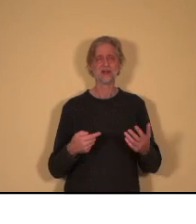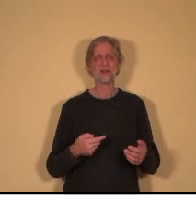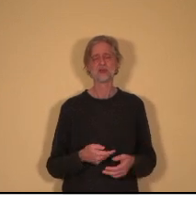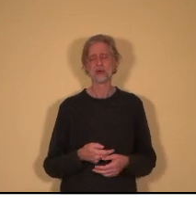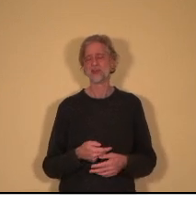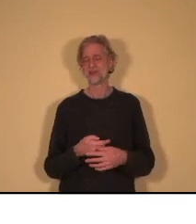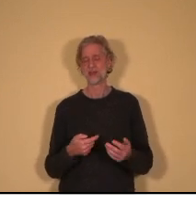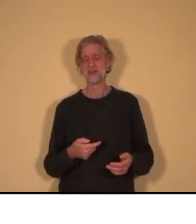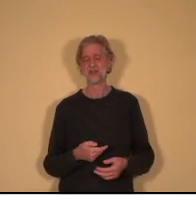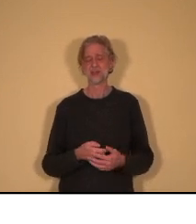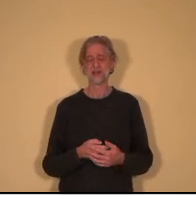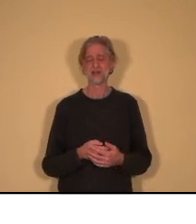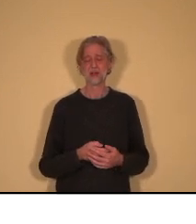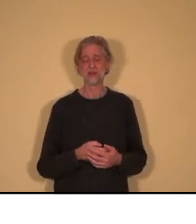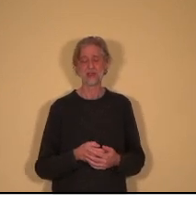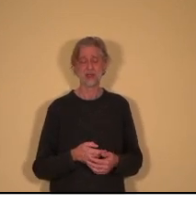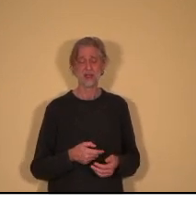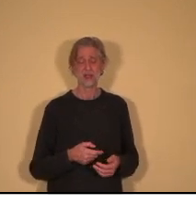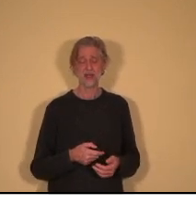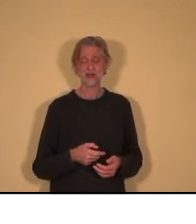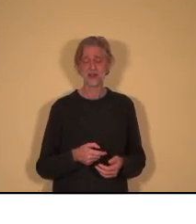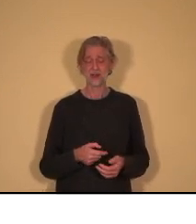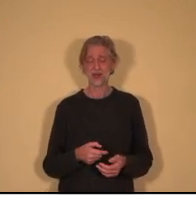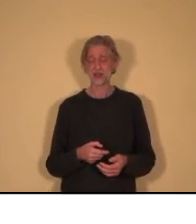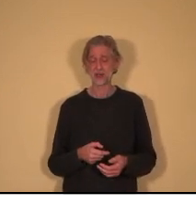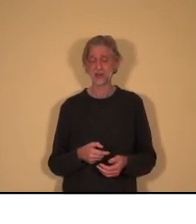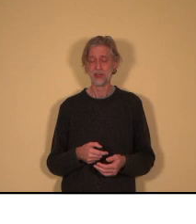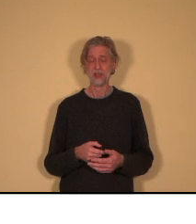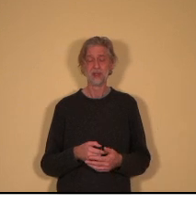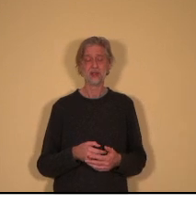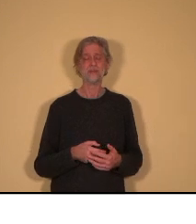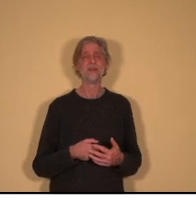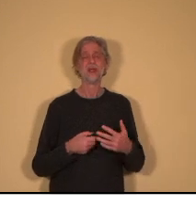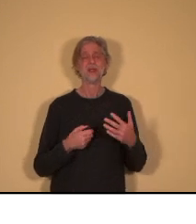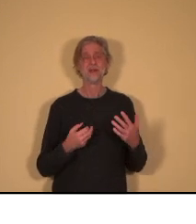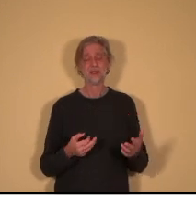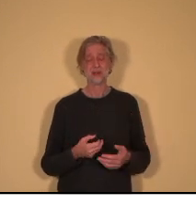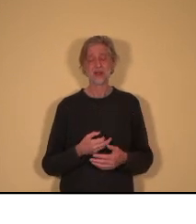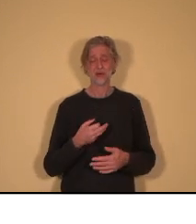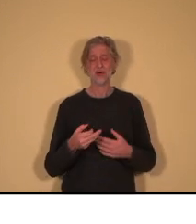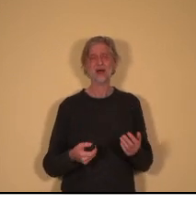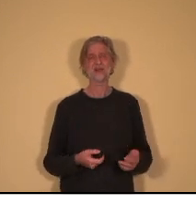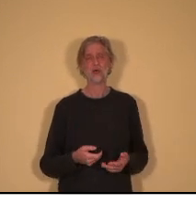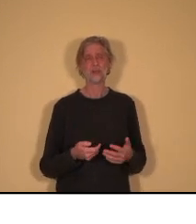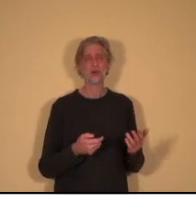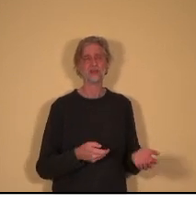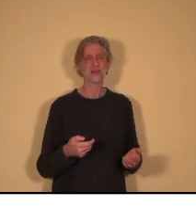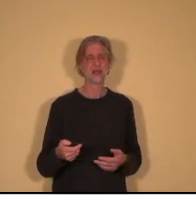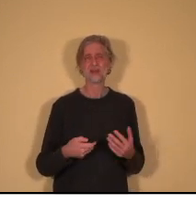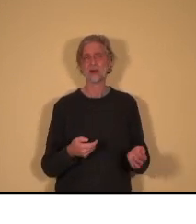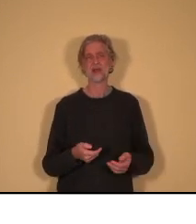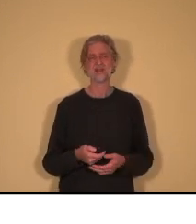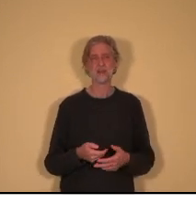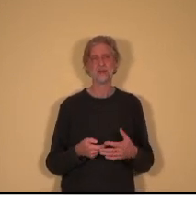Wer an technischen Prozessen interessiert ist, kann das ja ein bisschen näher sich mal anschauen. Der Verfahrensaufbau ist